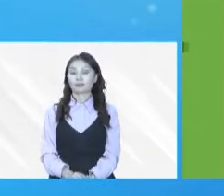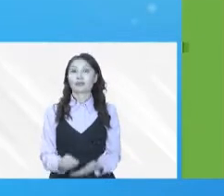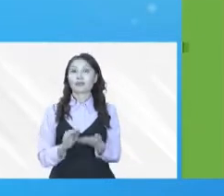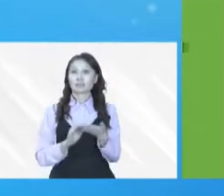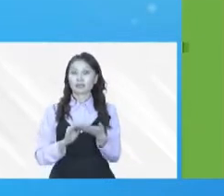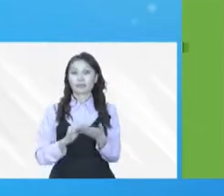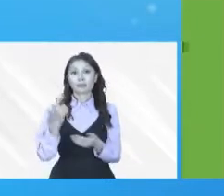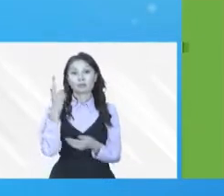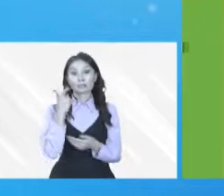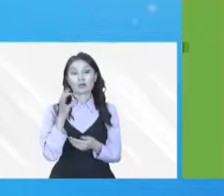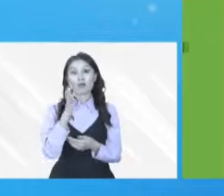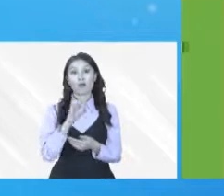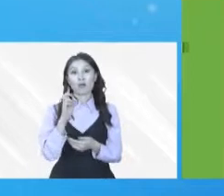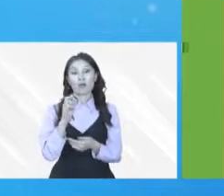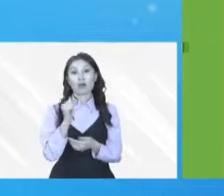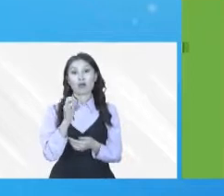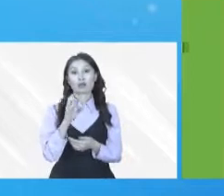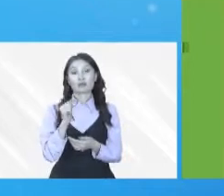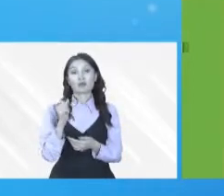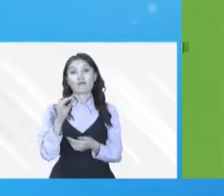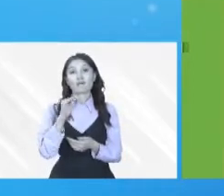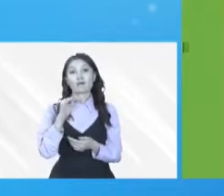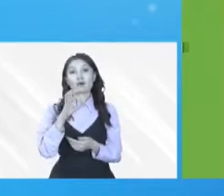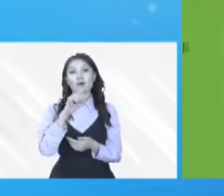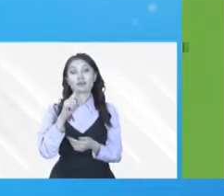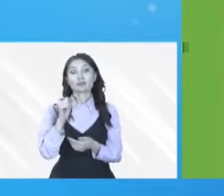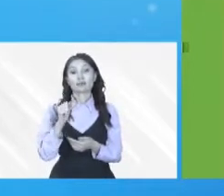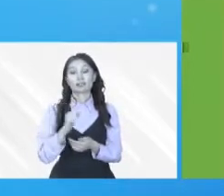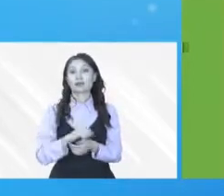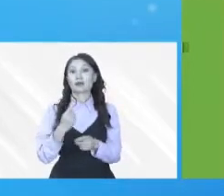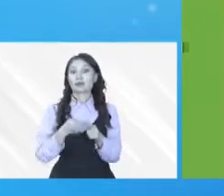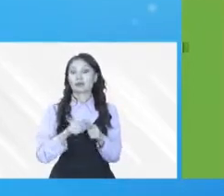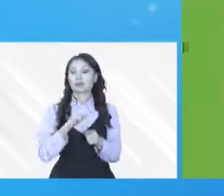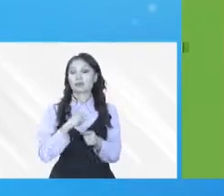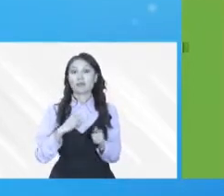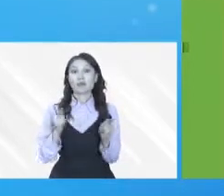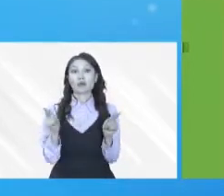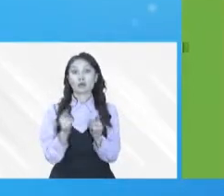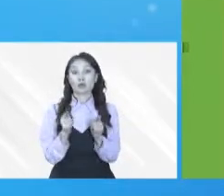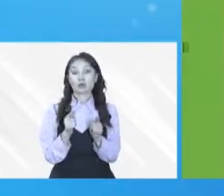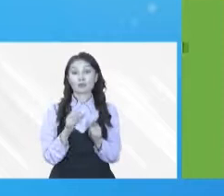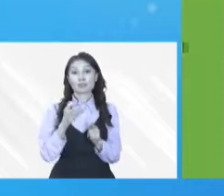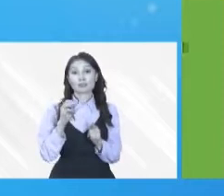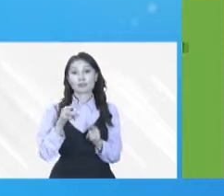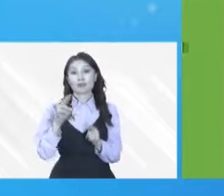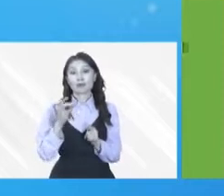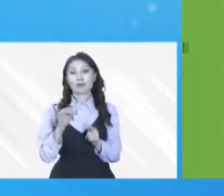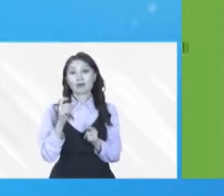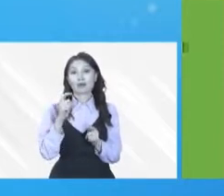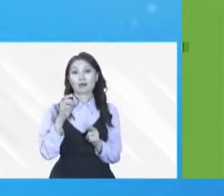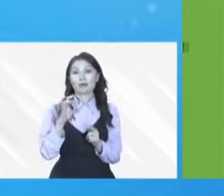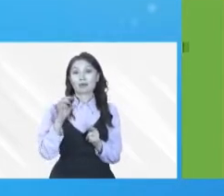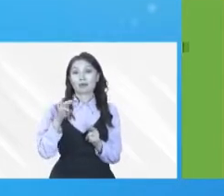Закрепим знания об анафазе. Анафаза – это самая короткая стадия.